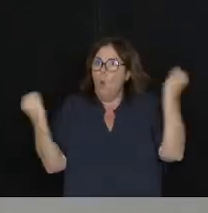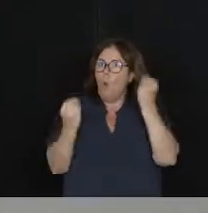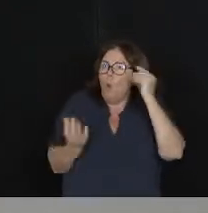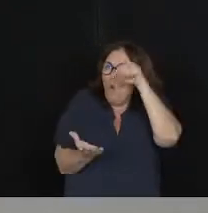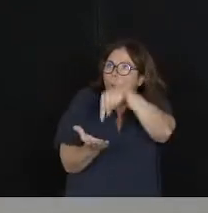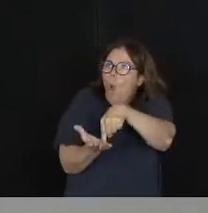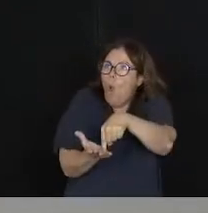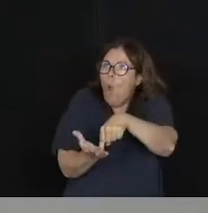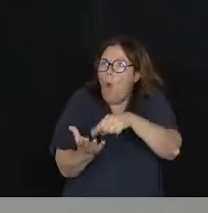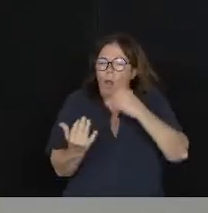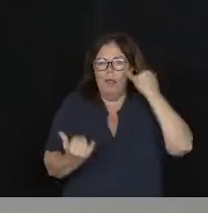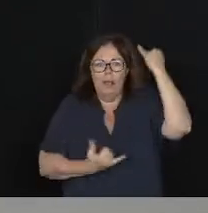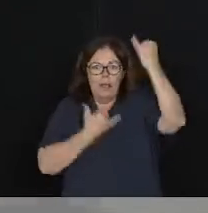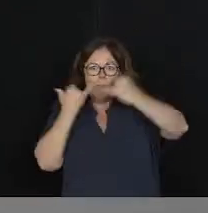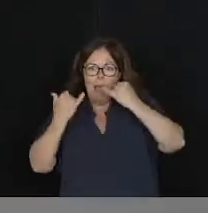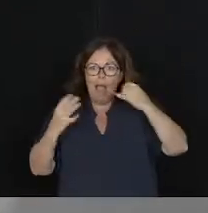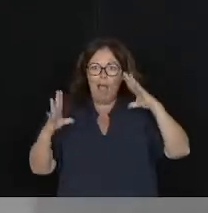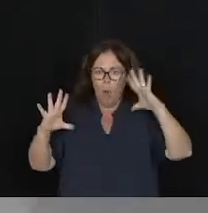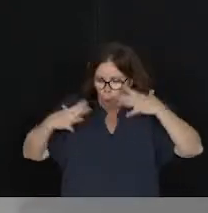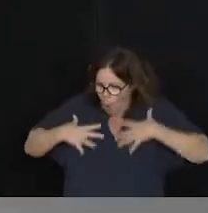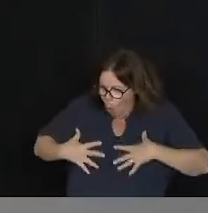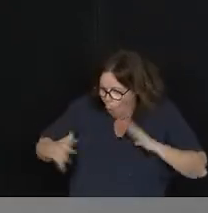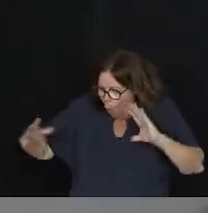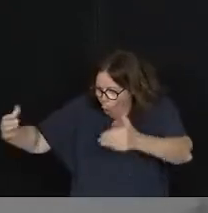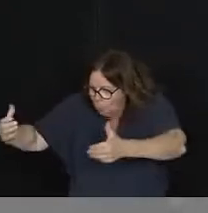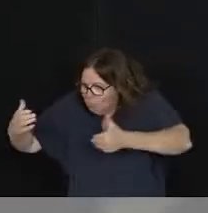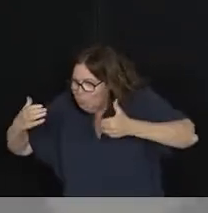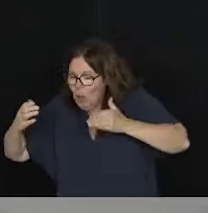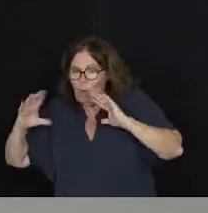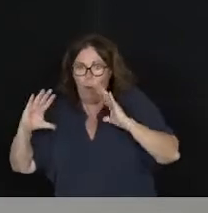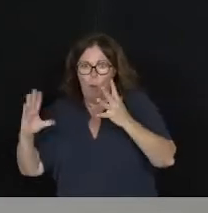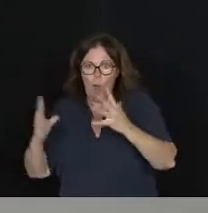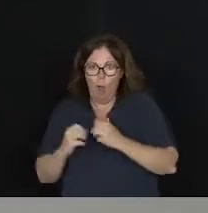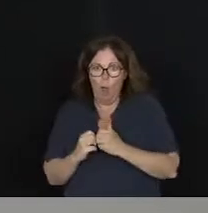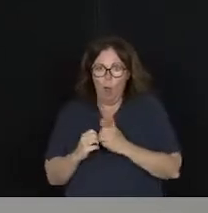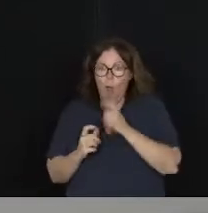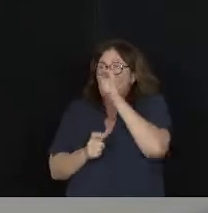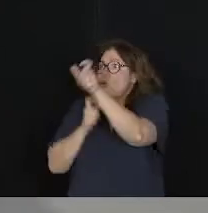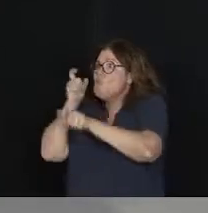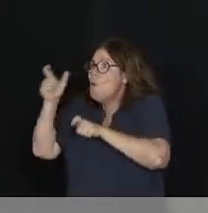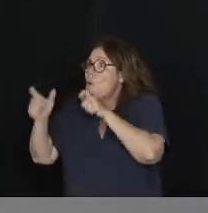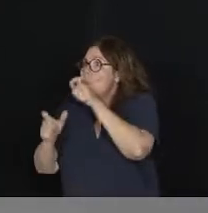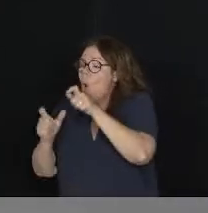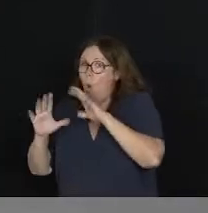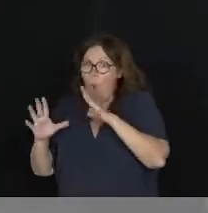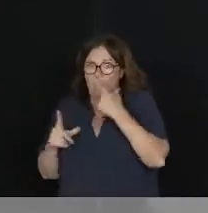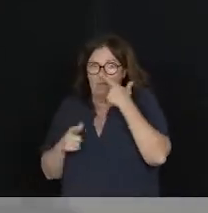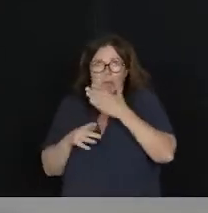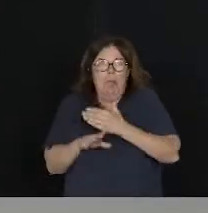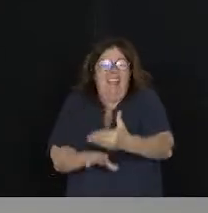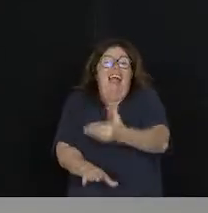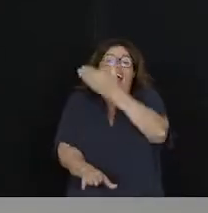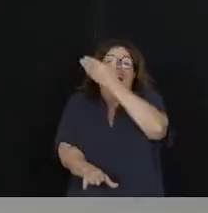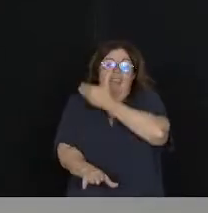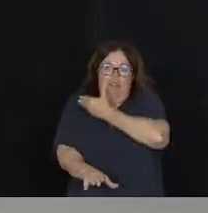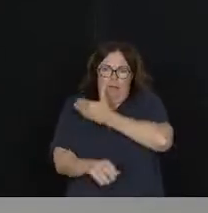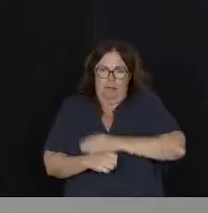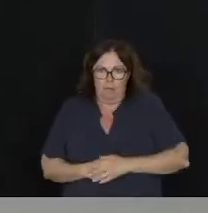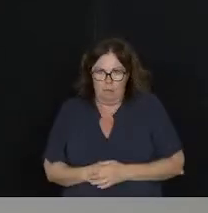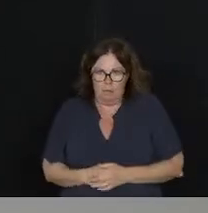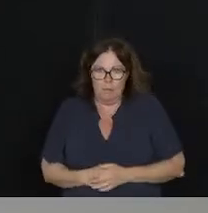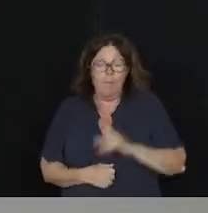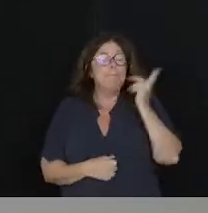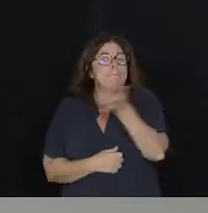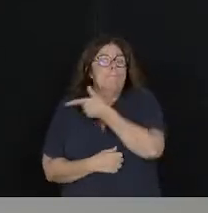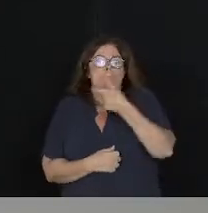construisent, en fait, leur avenir commun. En définitive, ces futurs imaginés viennent évidemment contredire la précarité